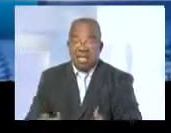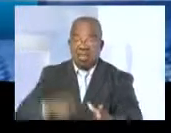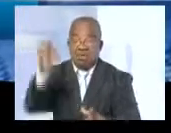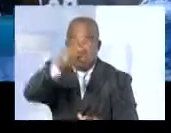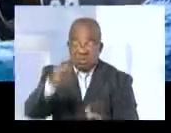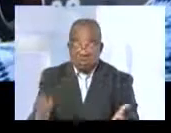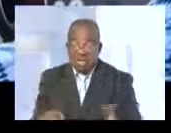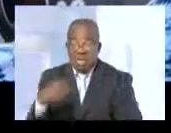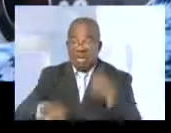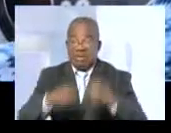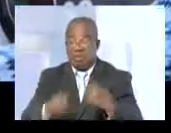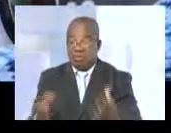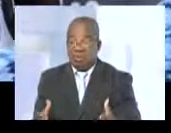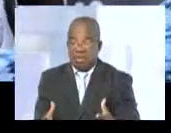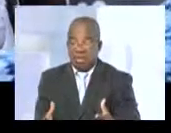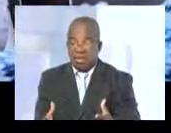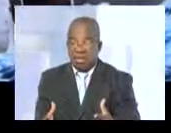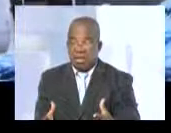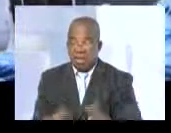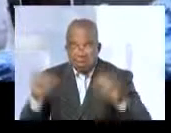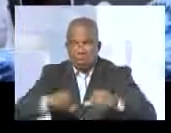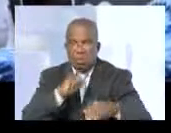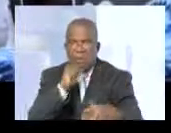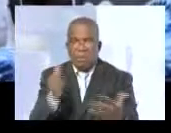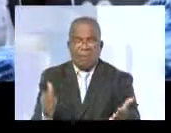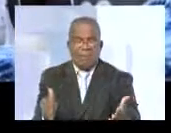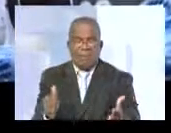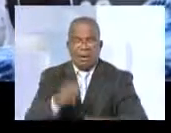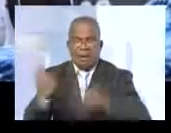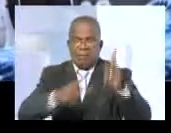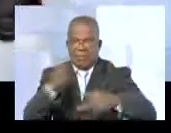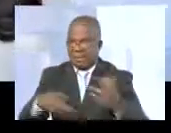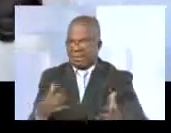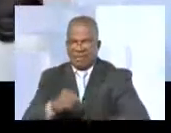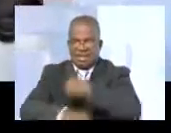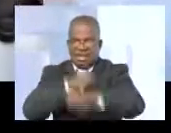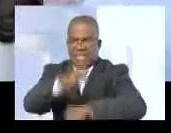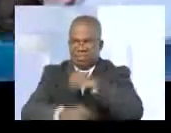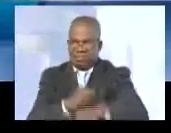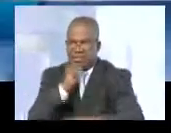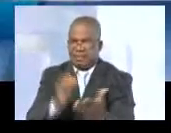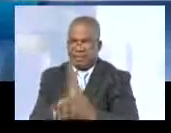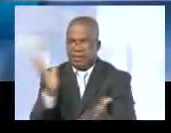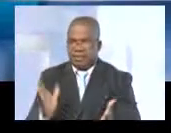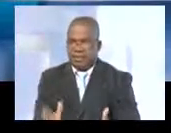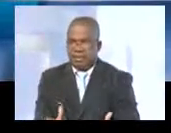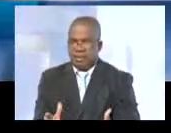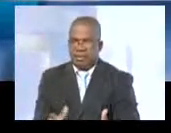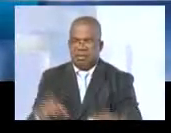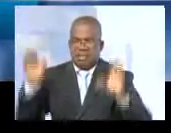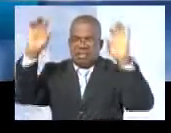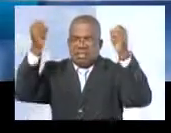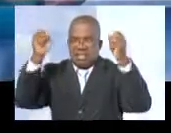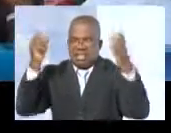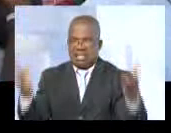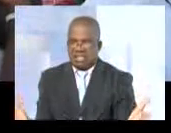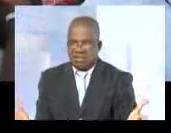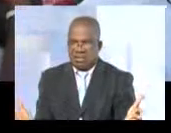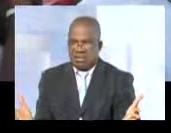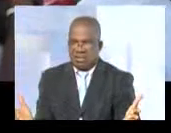est en train de... On ne veut pas rester la population pour qu'elle aussi va souffrir, c'est pas bon. On ne veut plus gréver. Parce qu'on est venu trouver les syndicats,